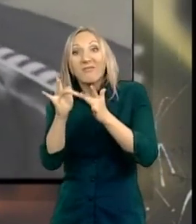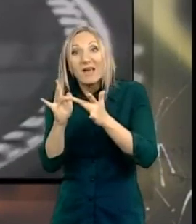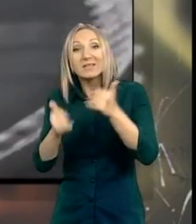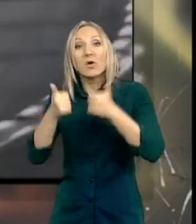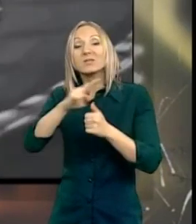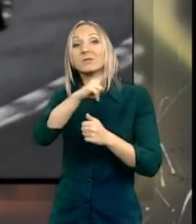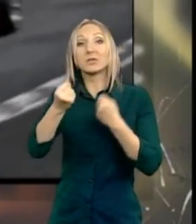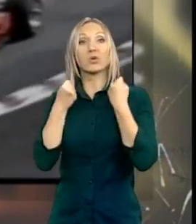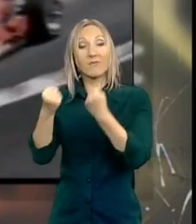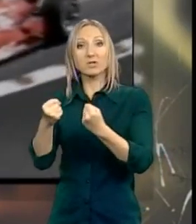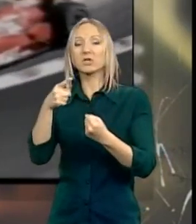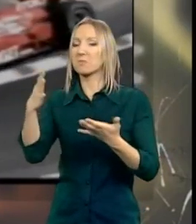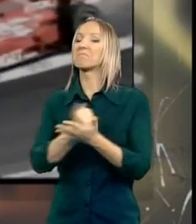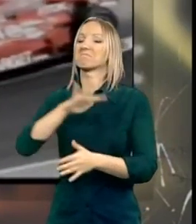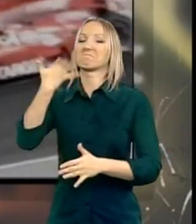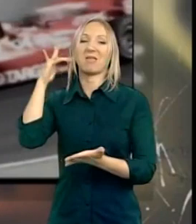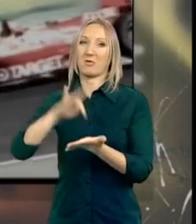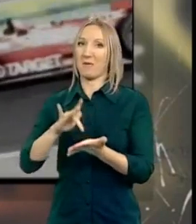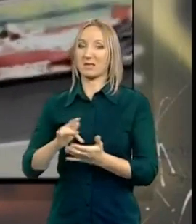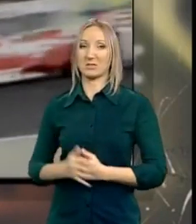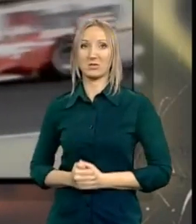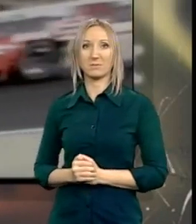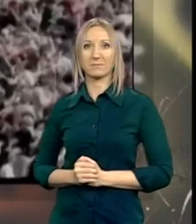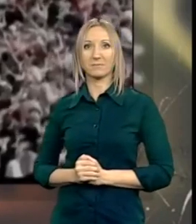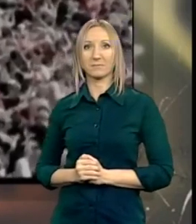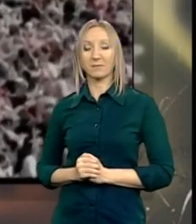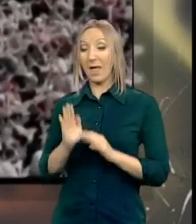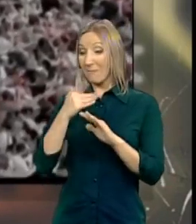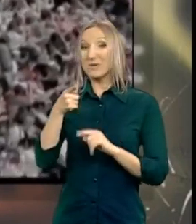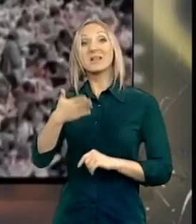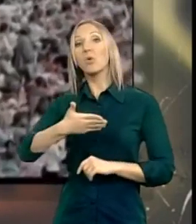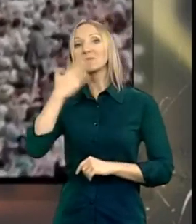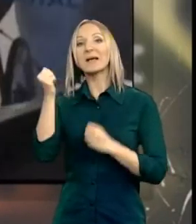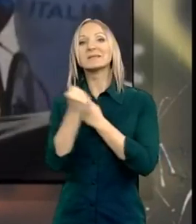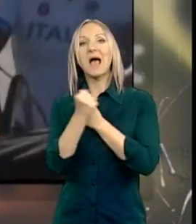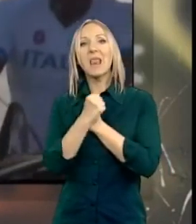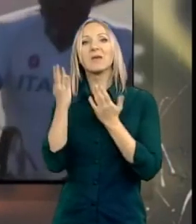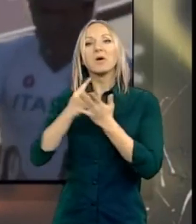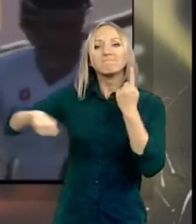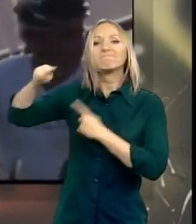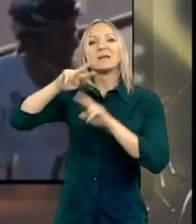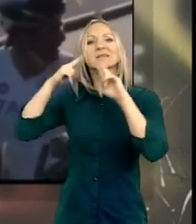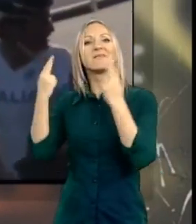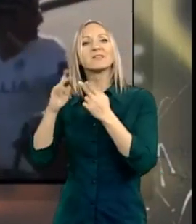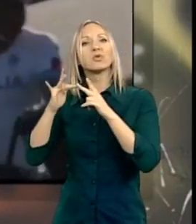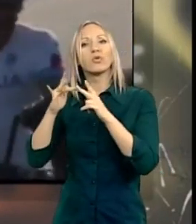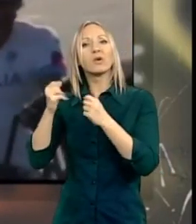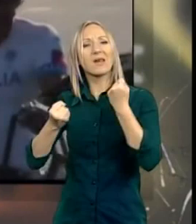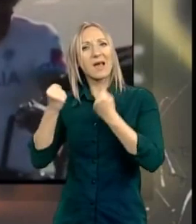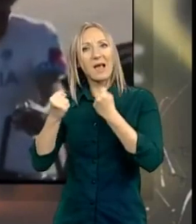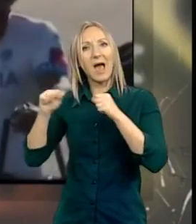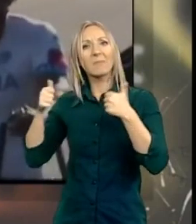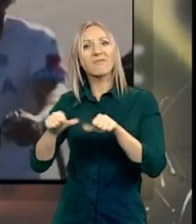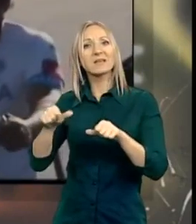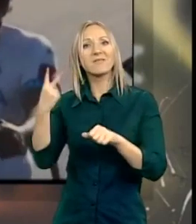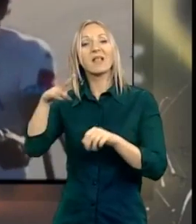ostalim vozačima, osvojio bi petu poziciju. Posle ovog uspjeha, Zanardi je vozio trke sredstvo Touring Car prvenstva sredi